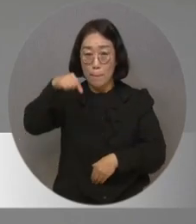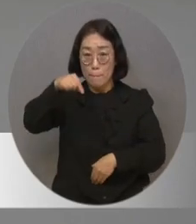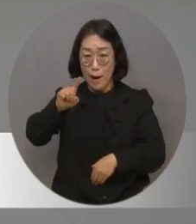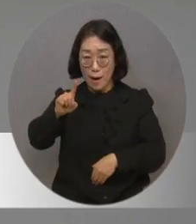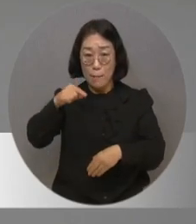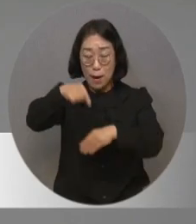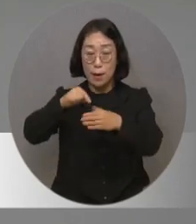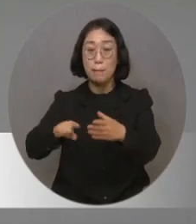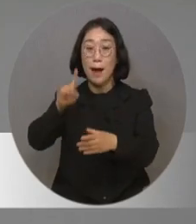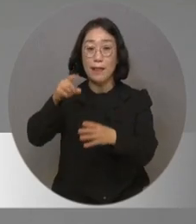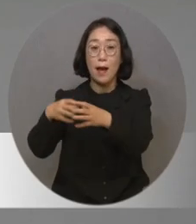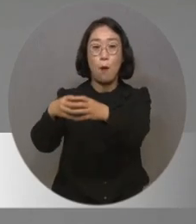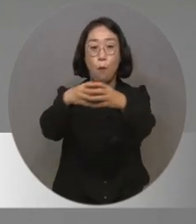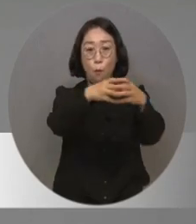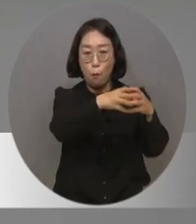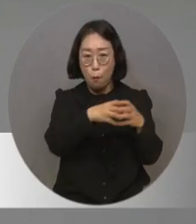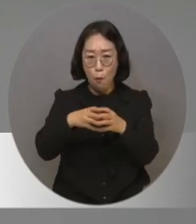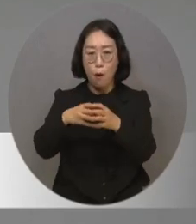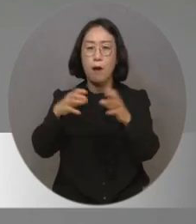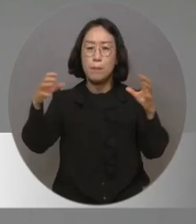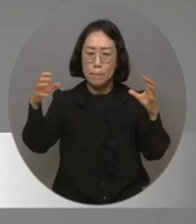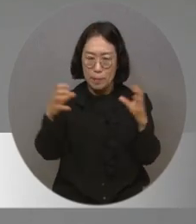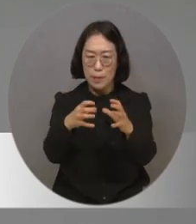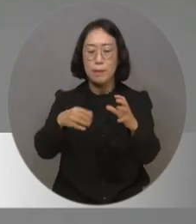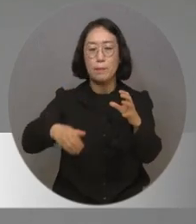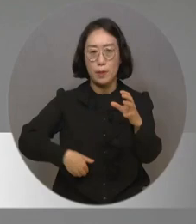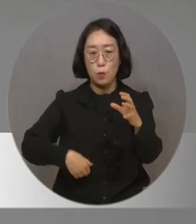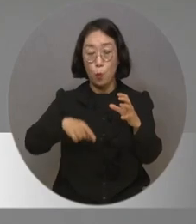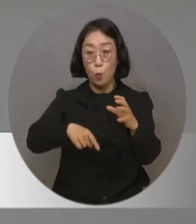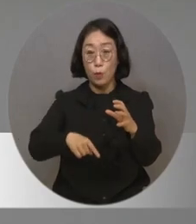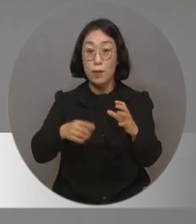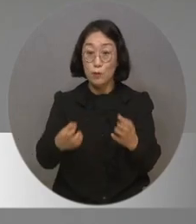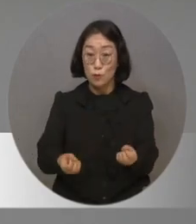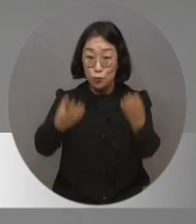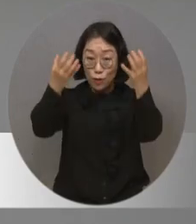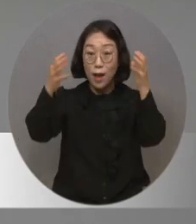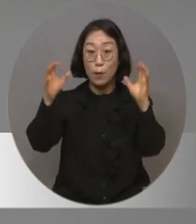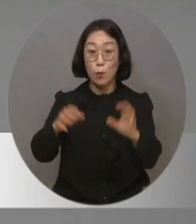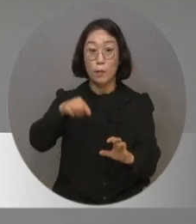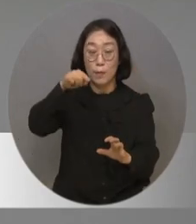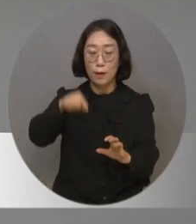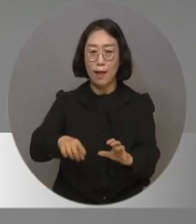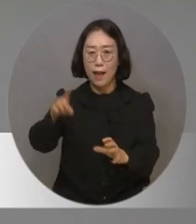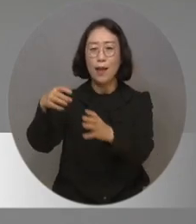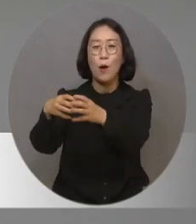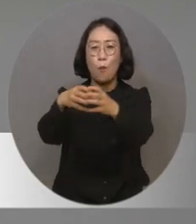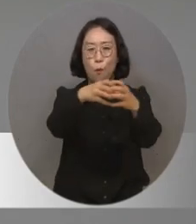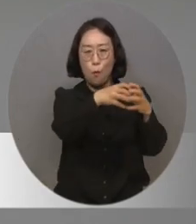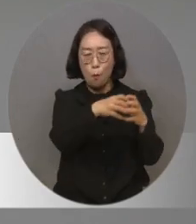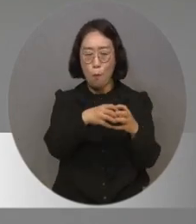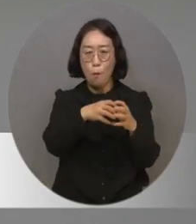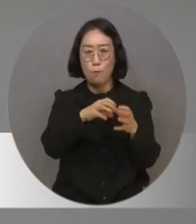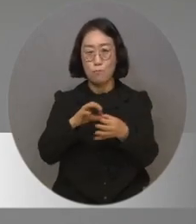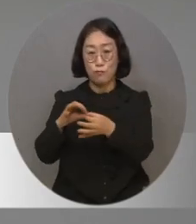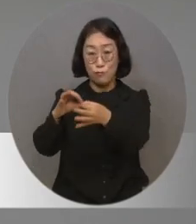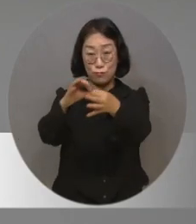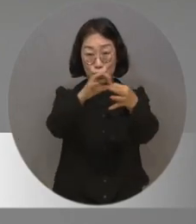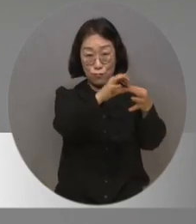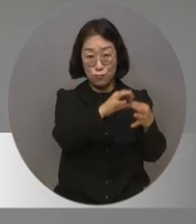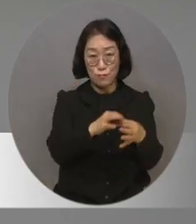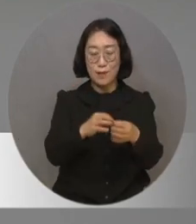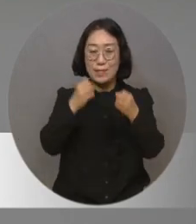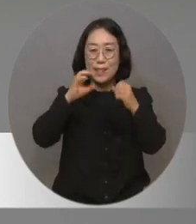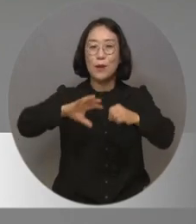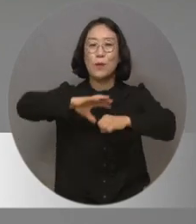마음으로, 한 뜻으로 모여야 합니다. 오늘 이 자리를 통해 하나 되고 우리 모두